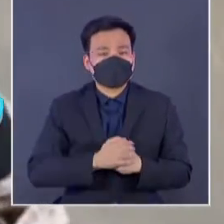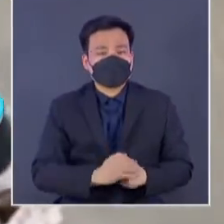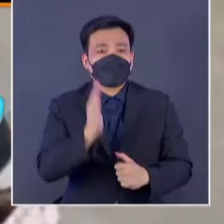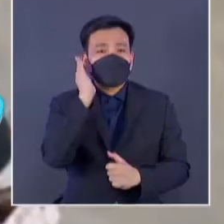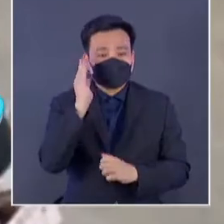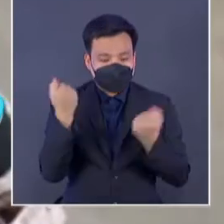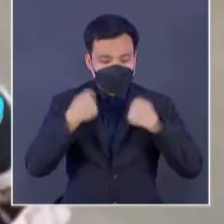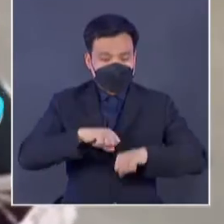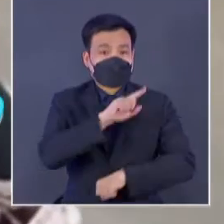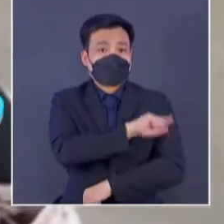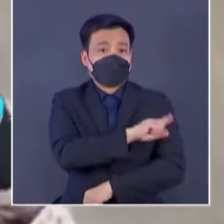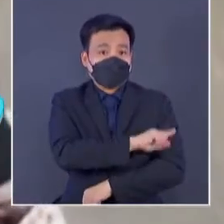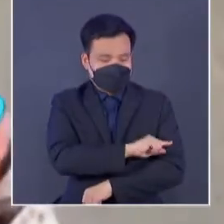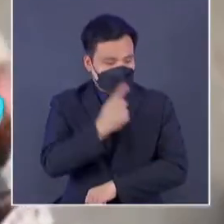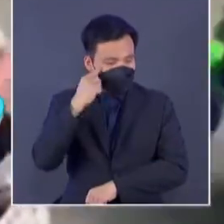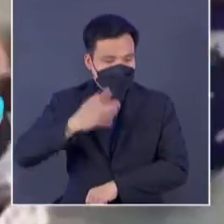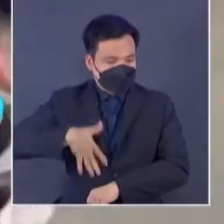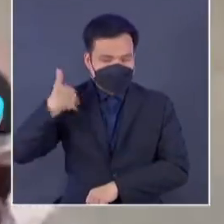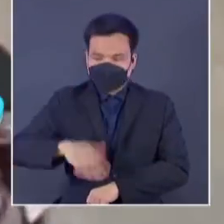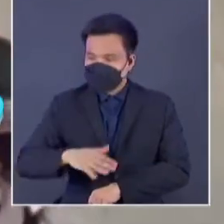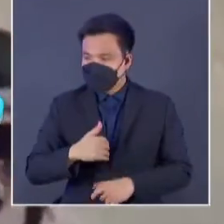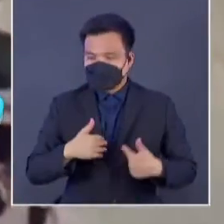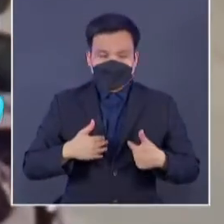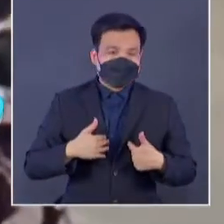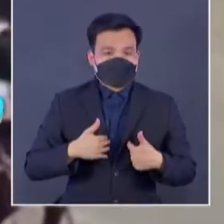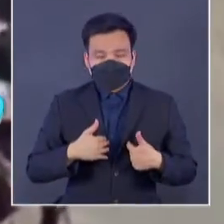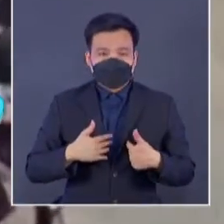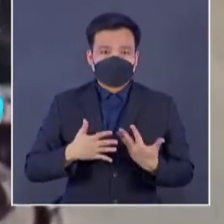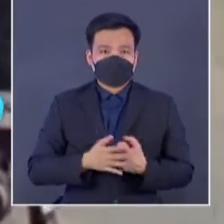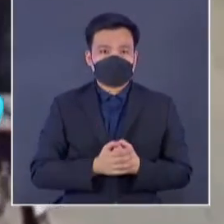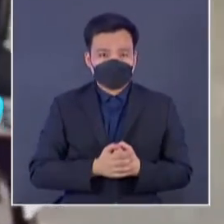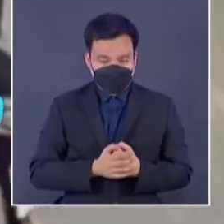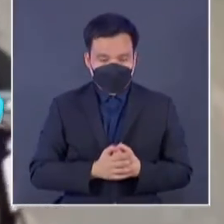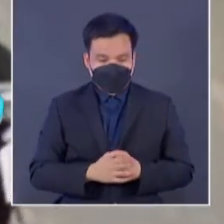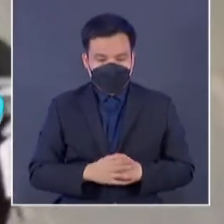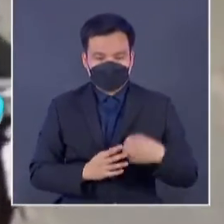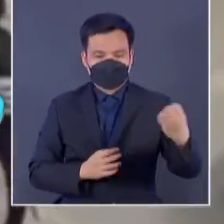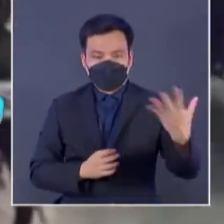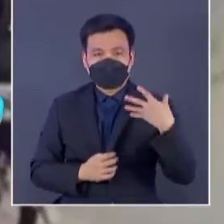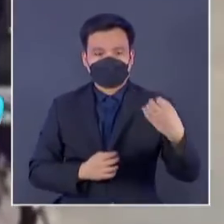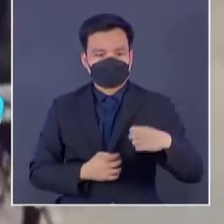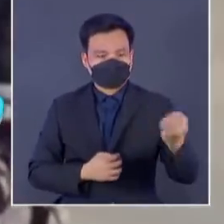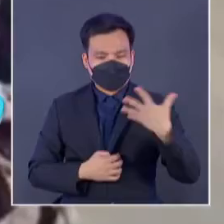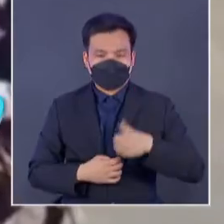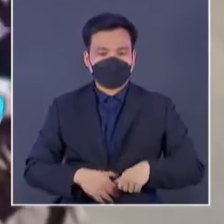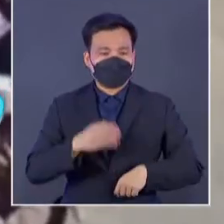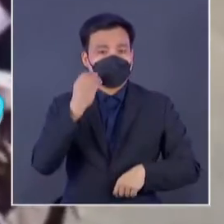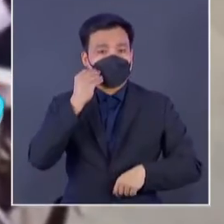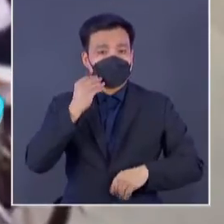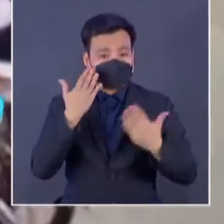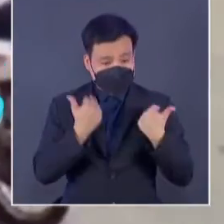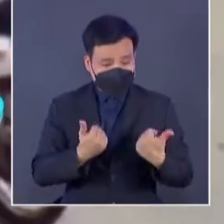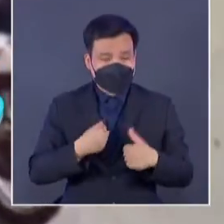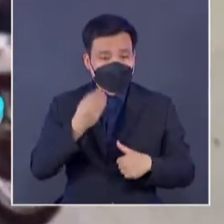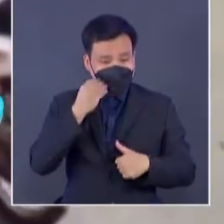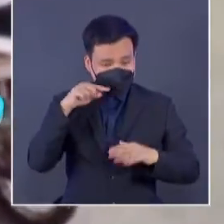ำให้ผู้ชายคนนี้ไม่พอใจครับเพราะว่าชายคนนี้หลังจากที่ได้ยินตะโกนบอกว่าที่นี่ไม่มีตำรวจเนี่ยเข